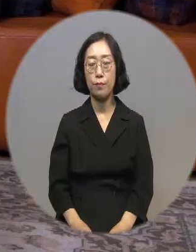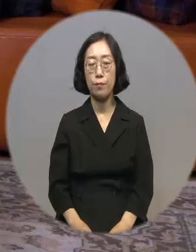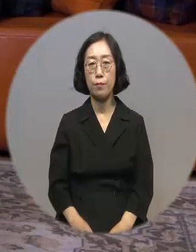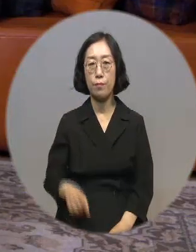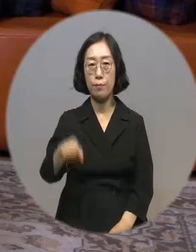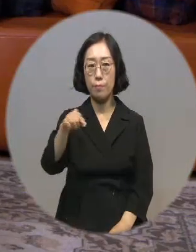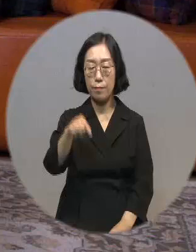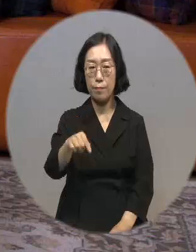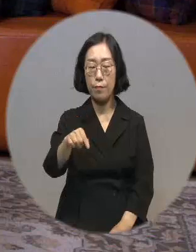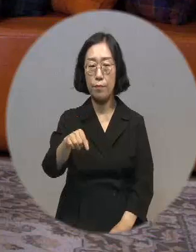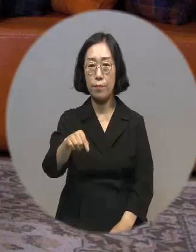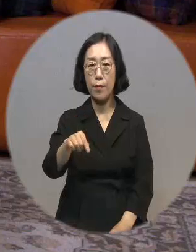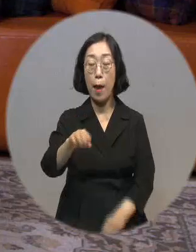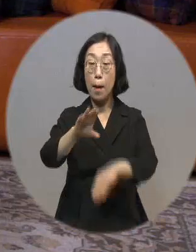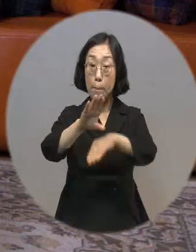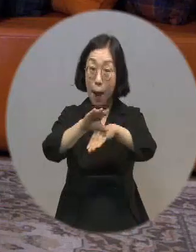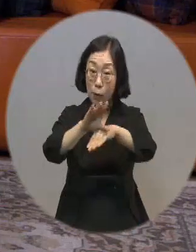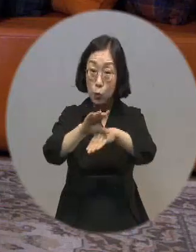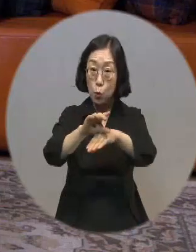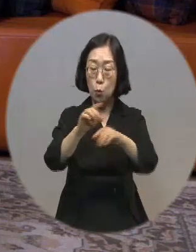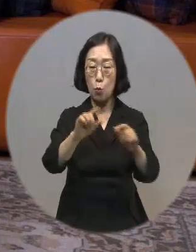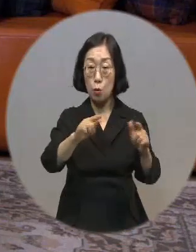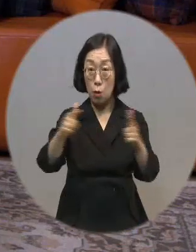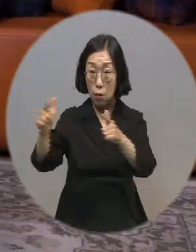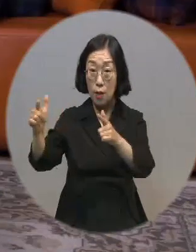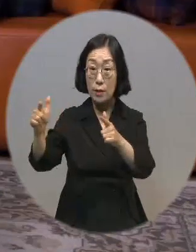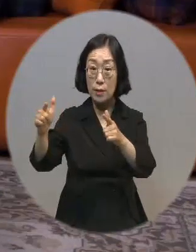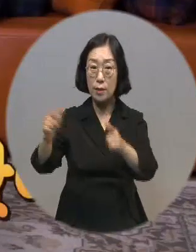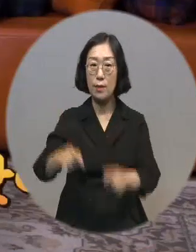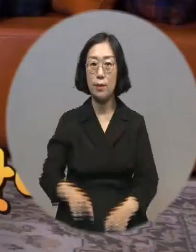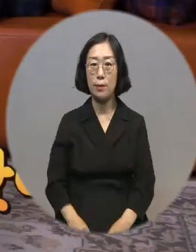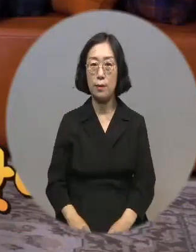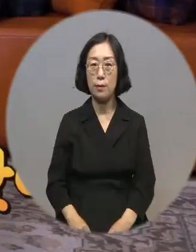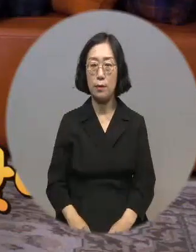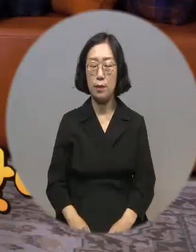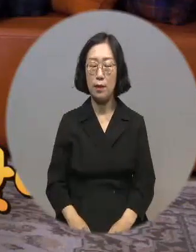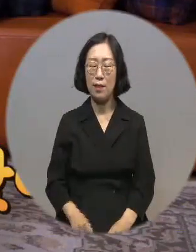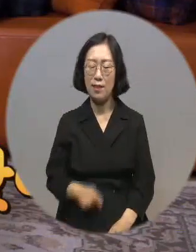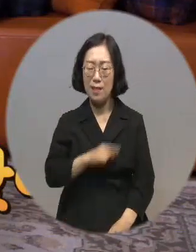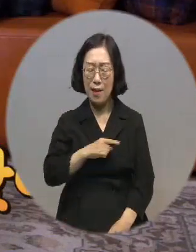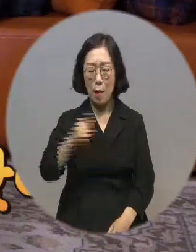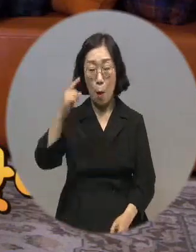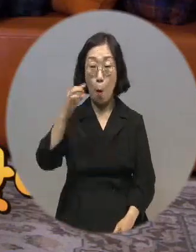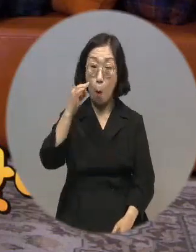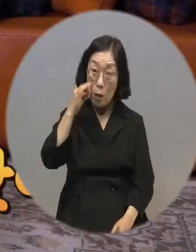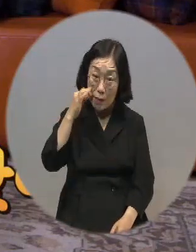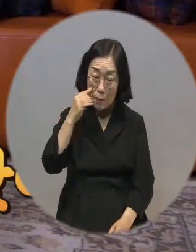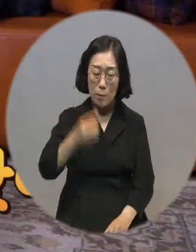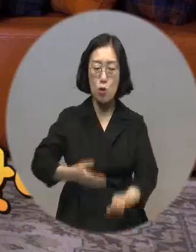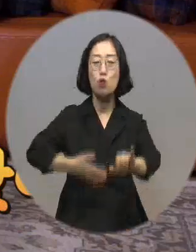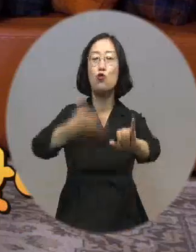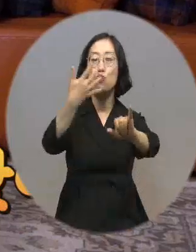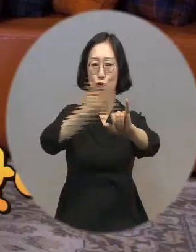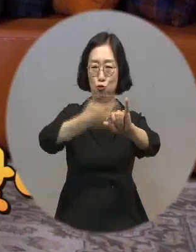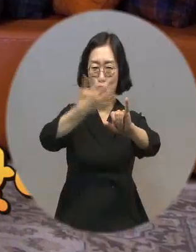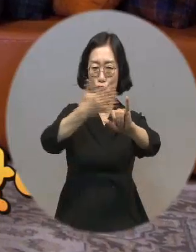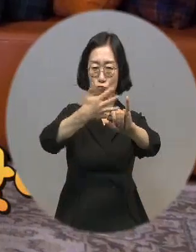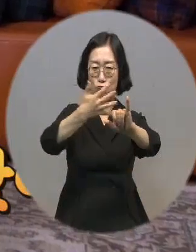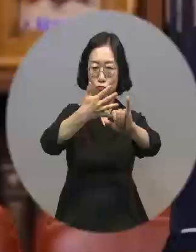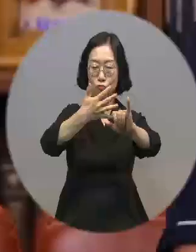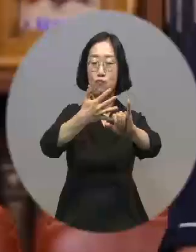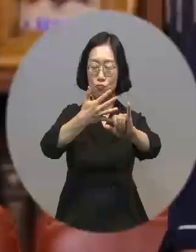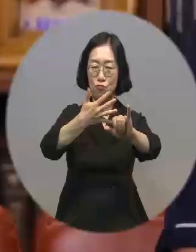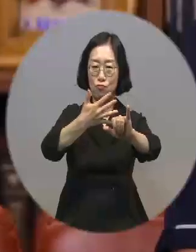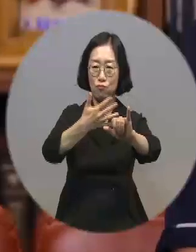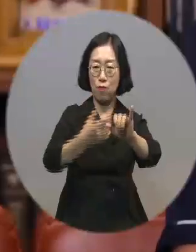부분에 있어서는 저희가 이제 여러 통계를 받아보면 유튜브가 가장 높더라고요. 60% 이상이 유튜브를 통해서 통일 교육을